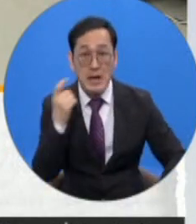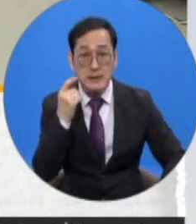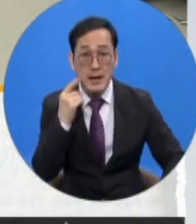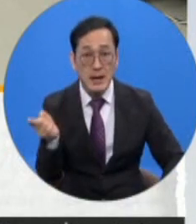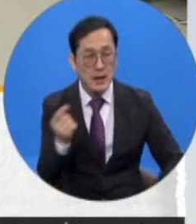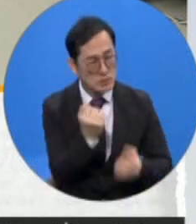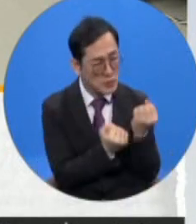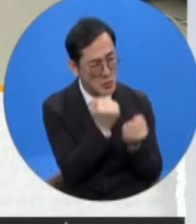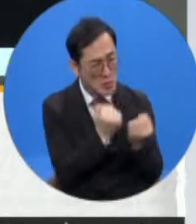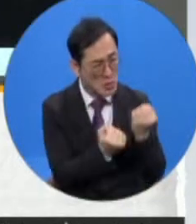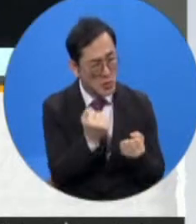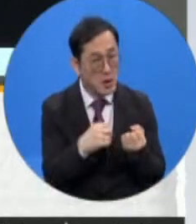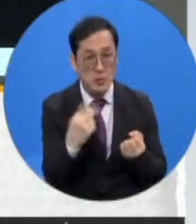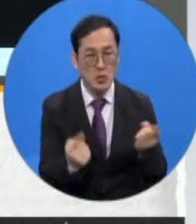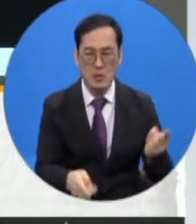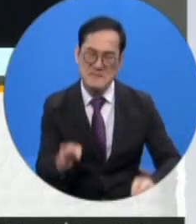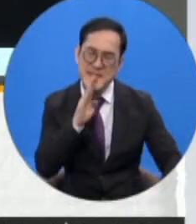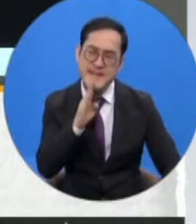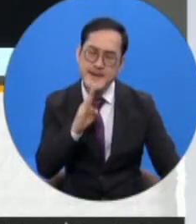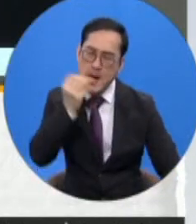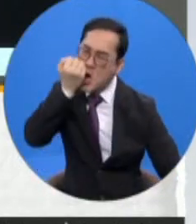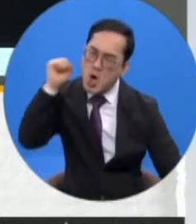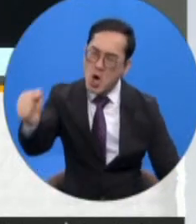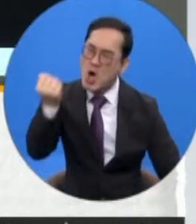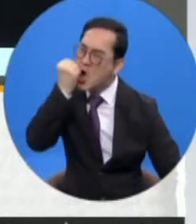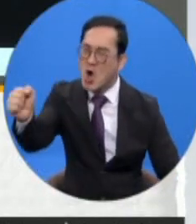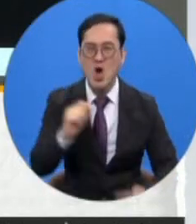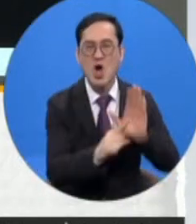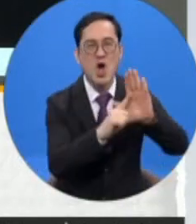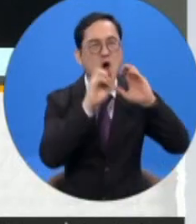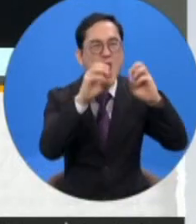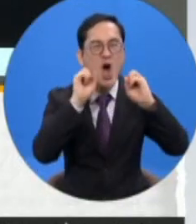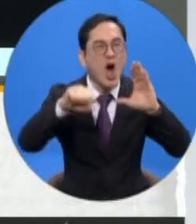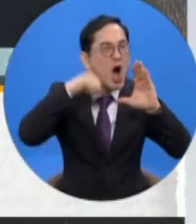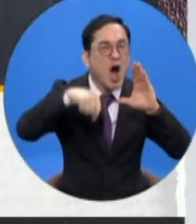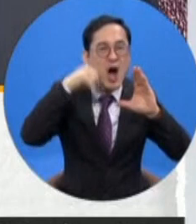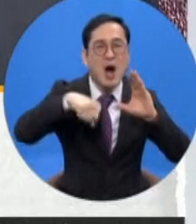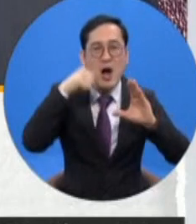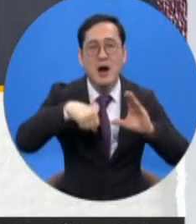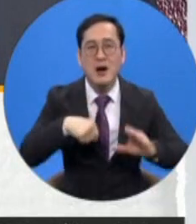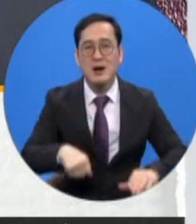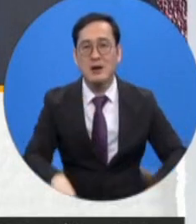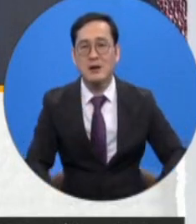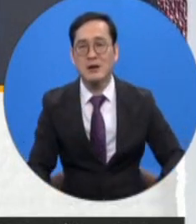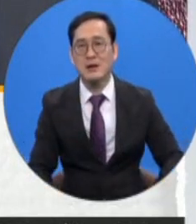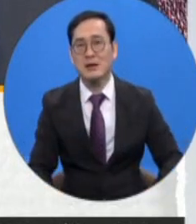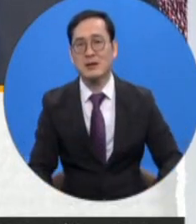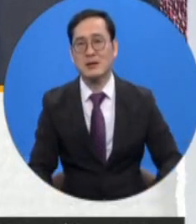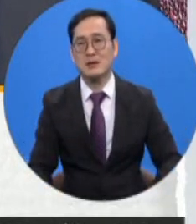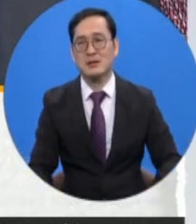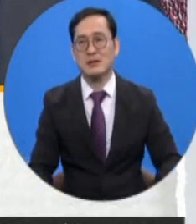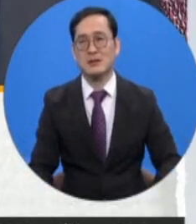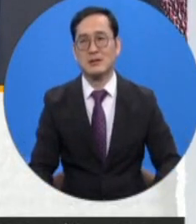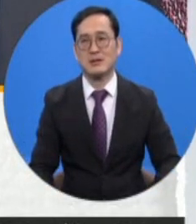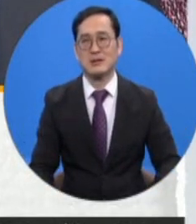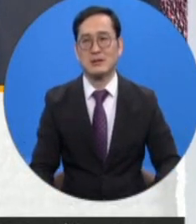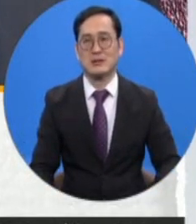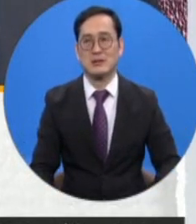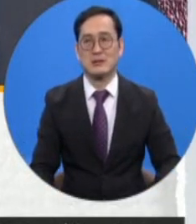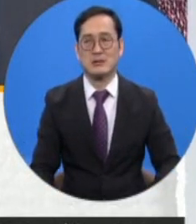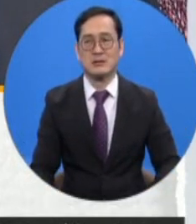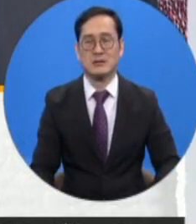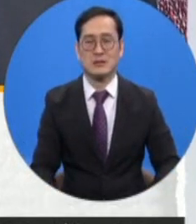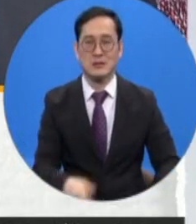아니라고 아무리 힘줘서 얘기해도 끝까지 집권당의 대표를 지내고 대한민국의 법무부 장관을 지냈던 인사까지 나서서 그런